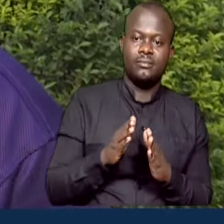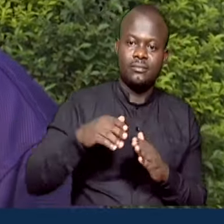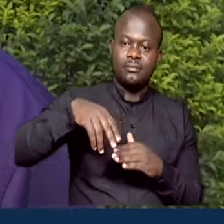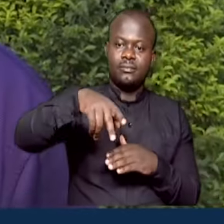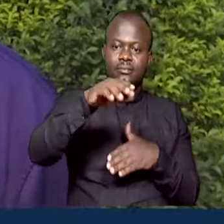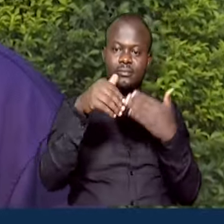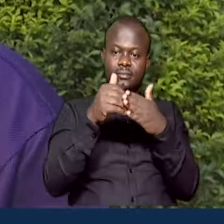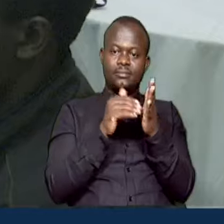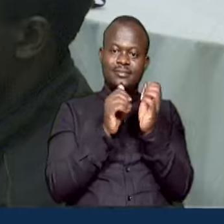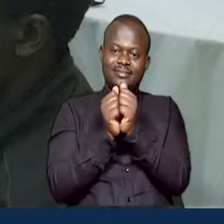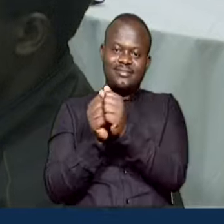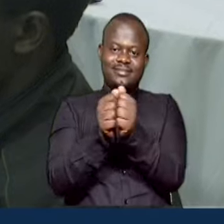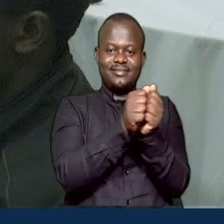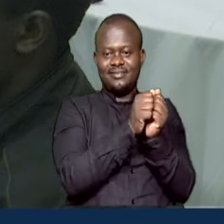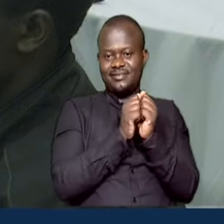gukaraba karaba hano.